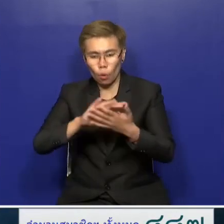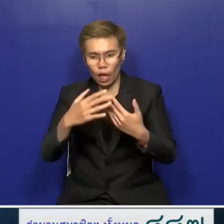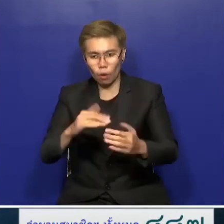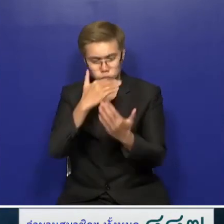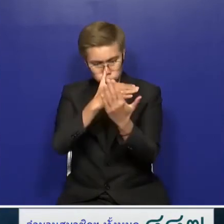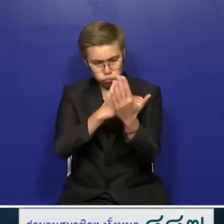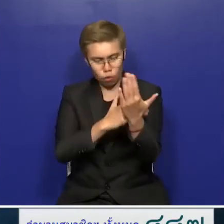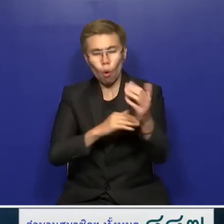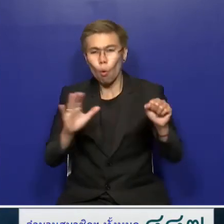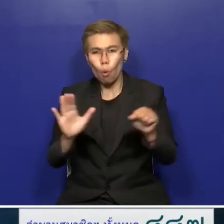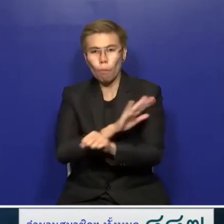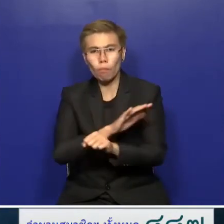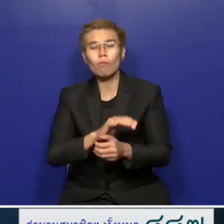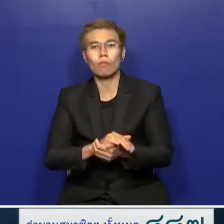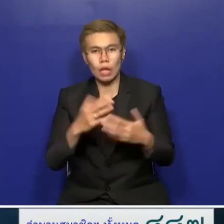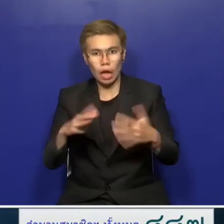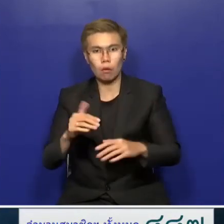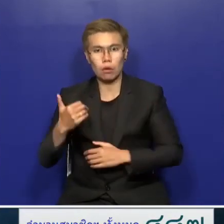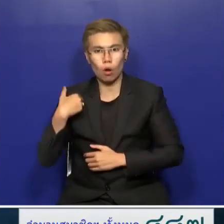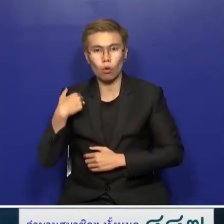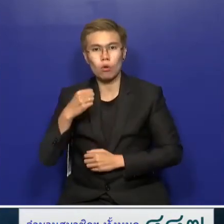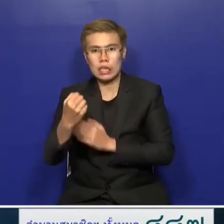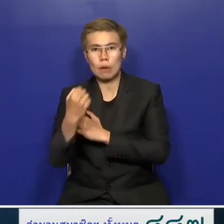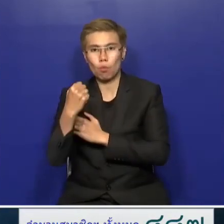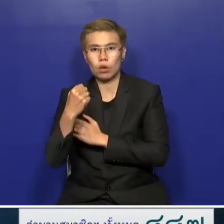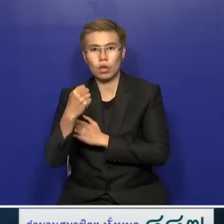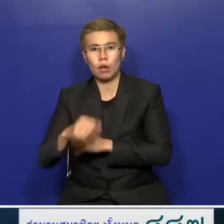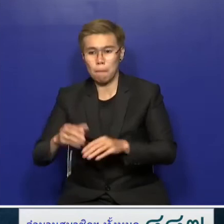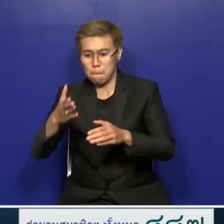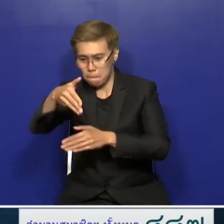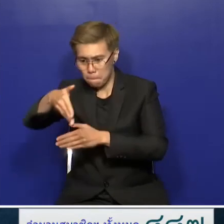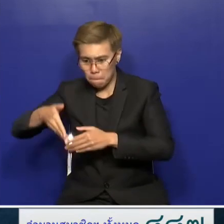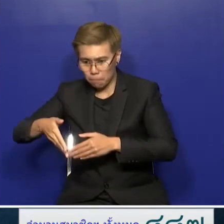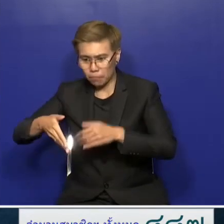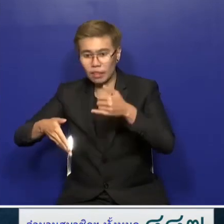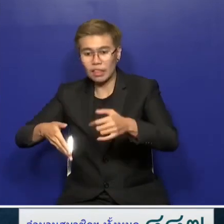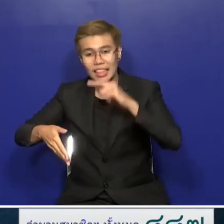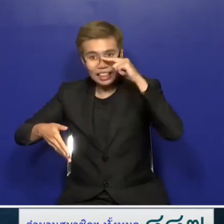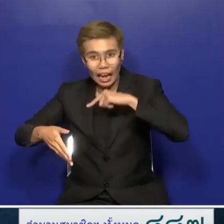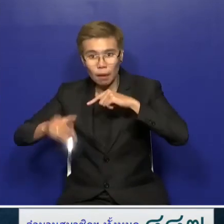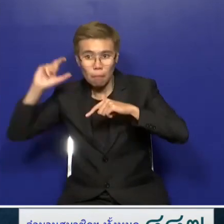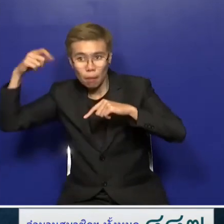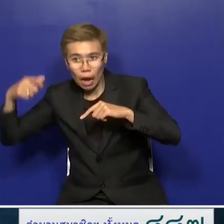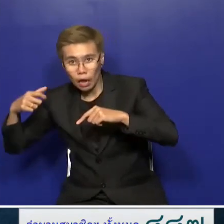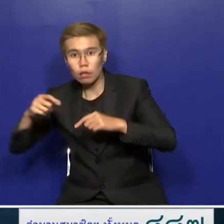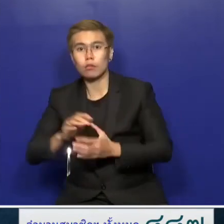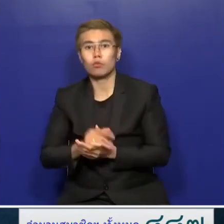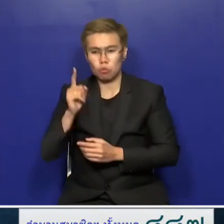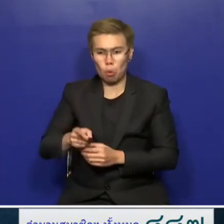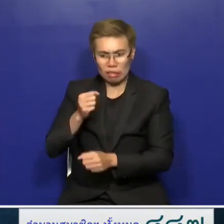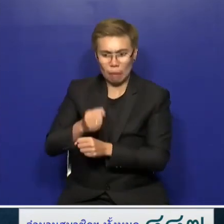ตกให้หมดแล้วหลังจากนั้นเราต้องเข spons x x x developedเราต้เอาจิงแล้จังจัดการคน gens